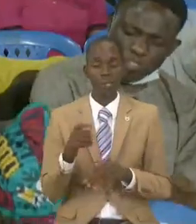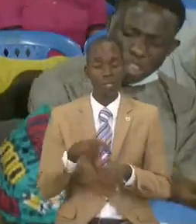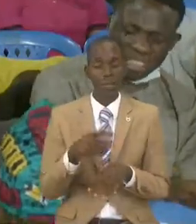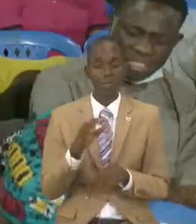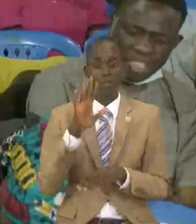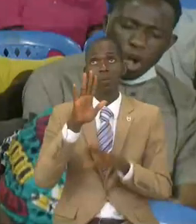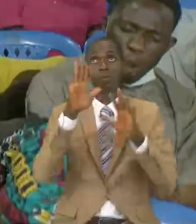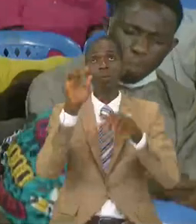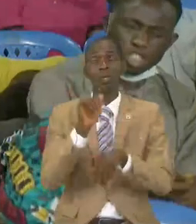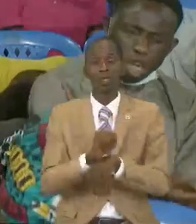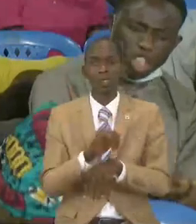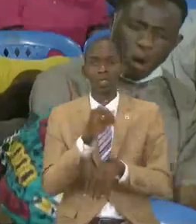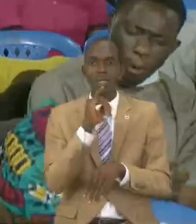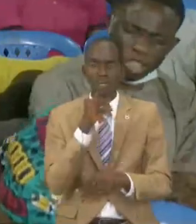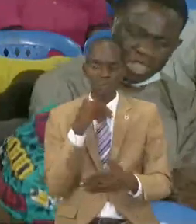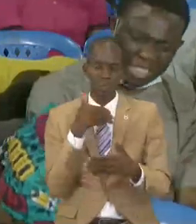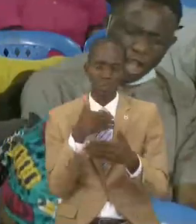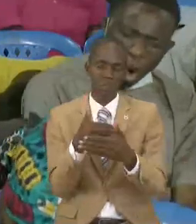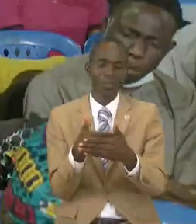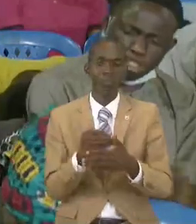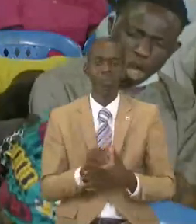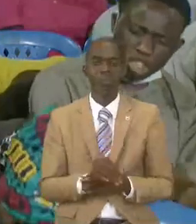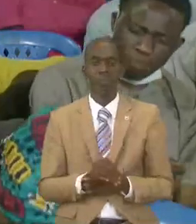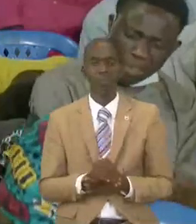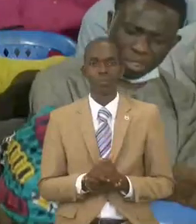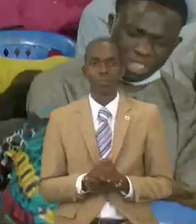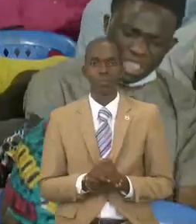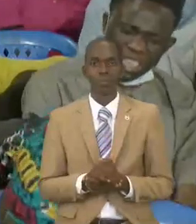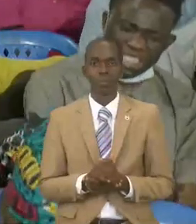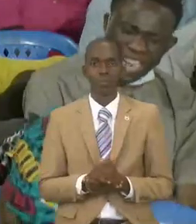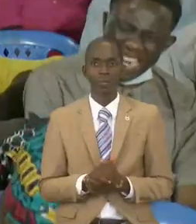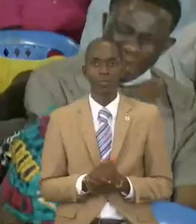Préparez-vous, l'heure de votre miracle est proche.